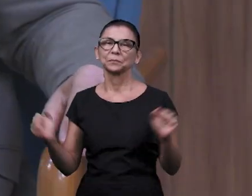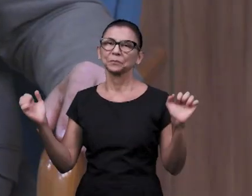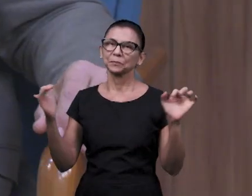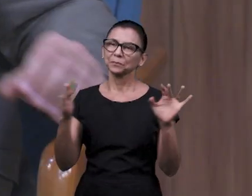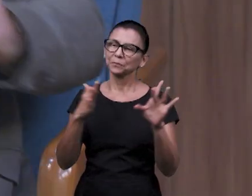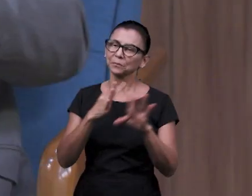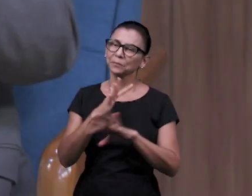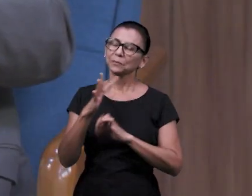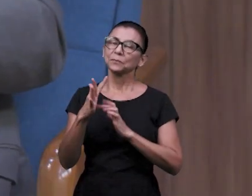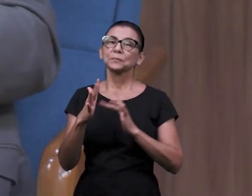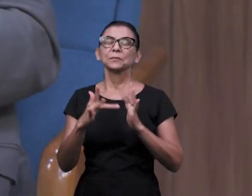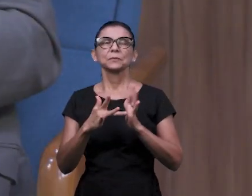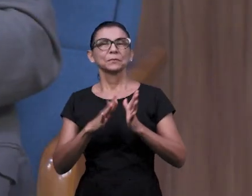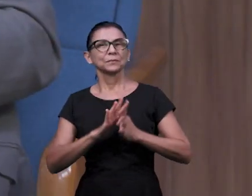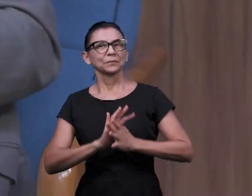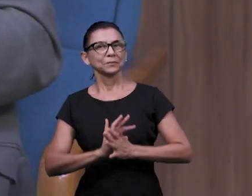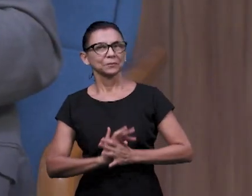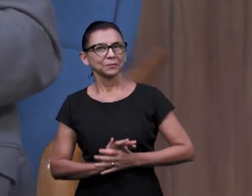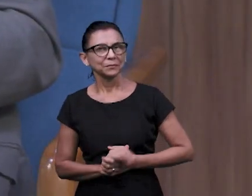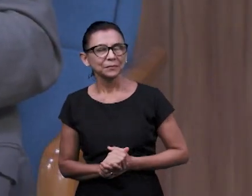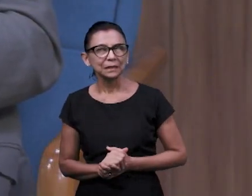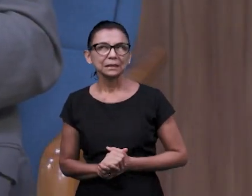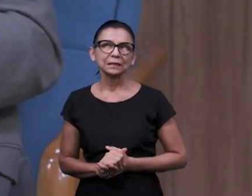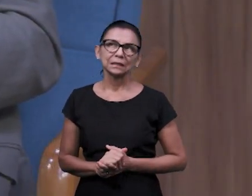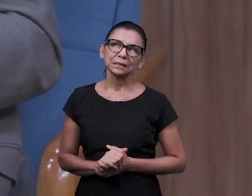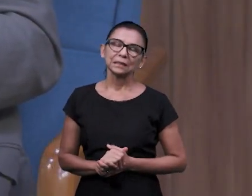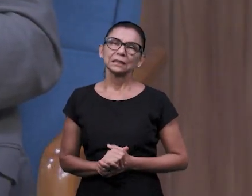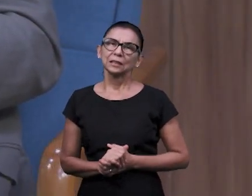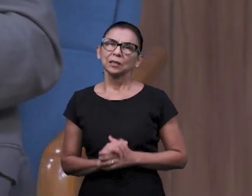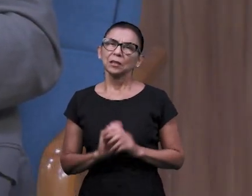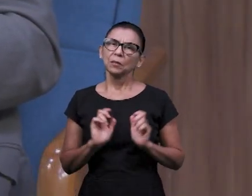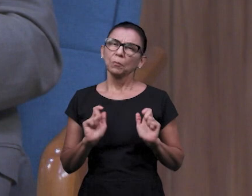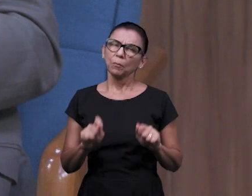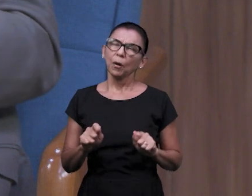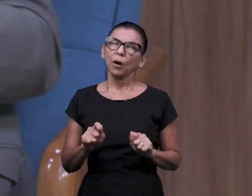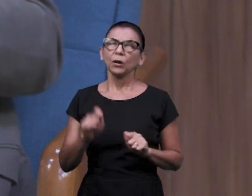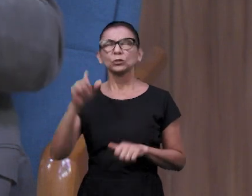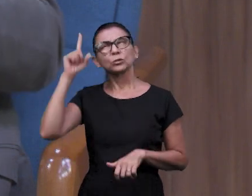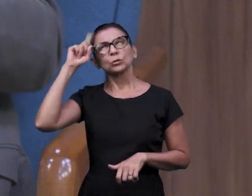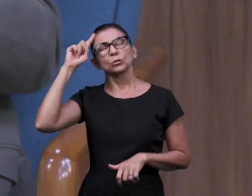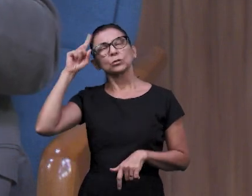Jésus. Certainement, beaucoup de doutes peuvent apparaître